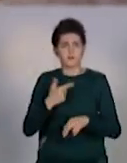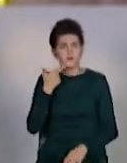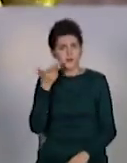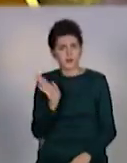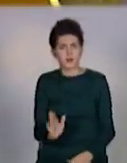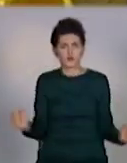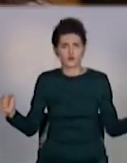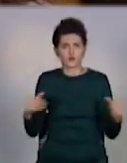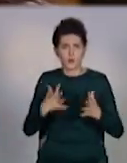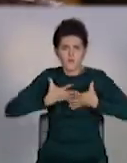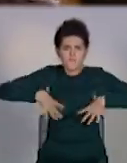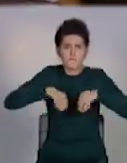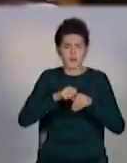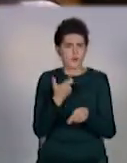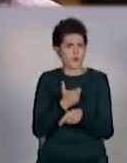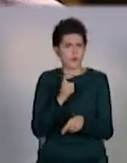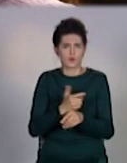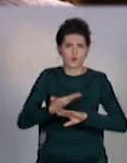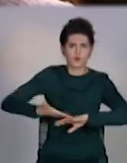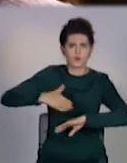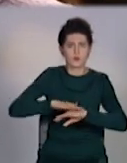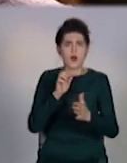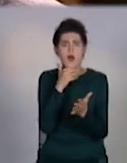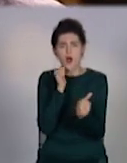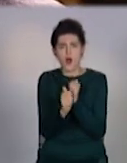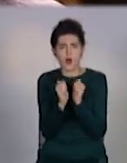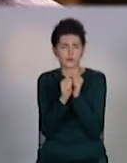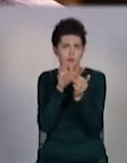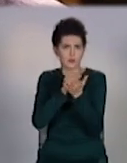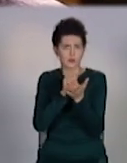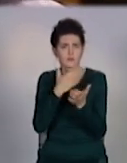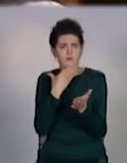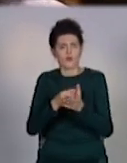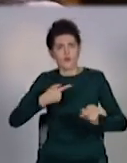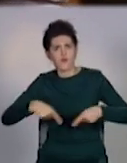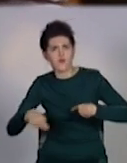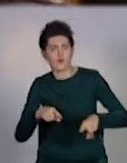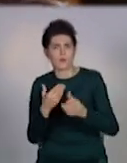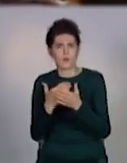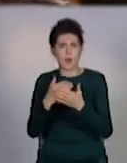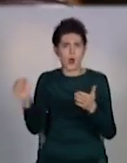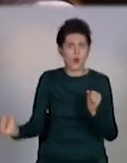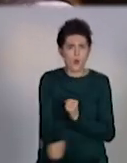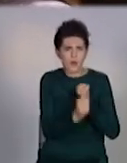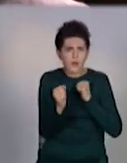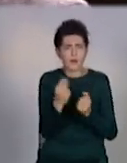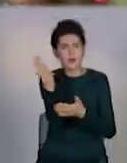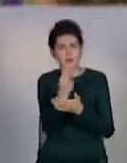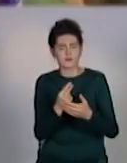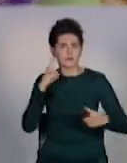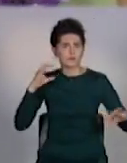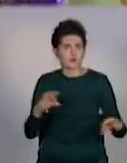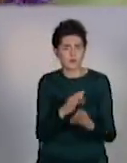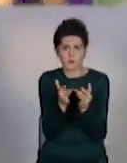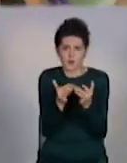кожен займається чимось. У нас і фігуристи, і футболісти, і хокеїсти, і на легку атлетику, і рисування, і музиканти. У нас